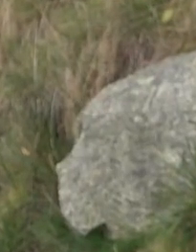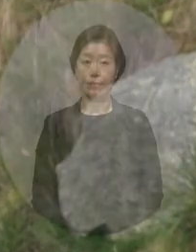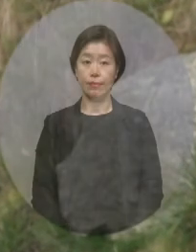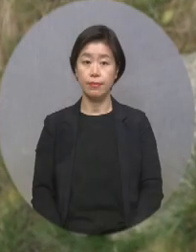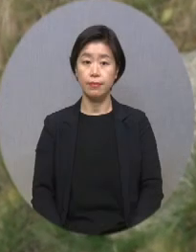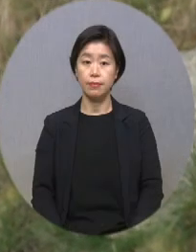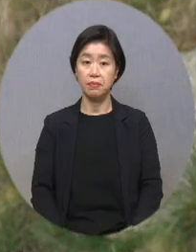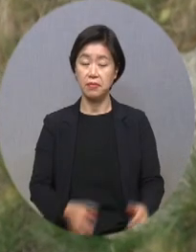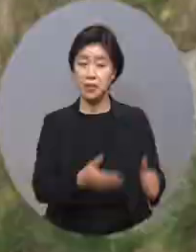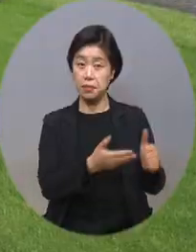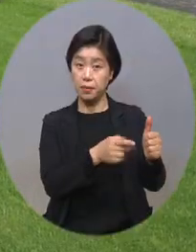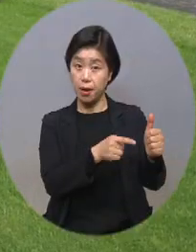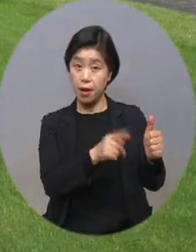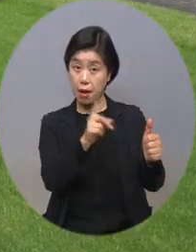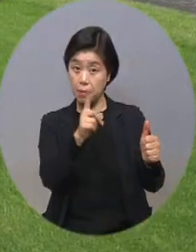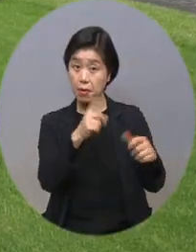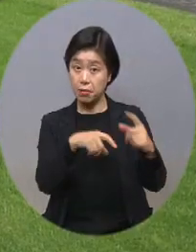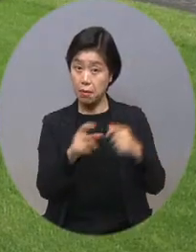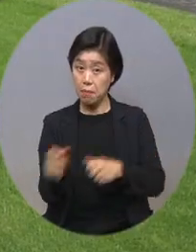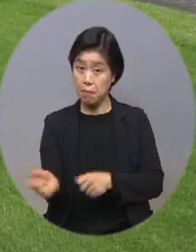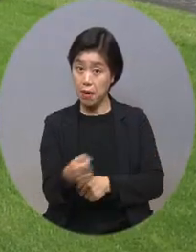영훈이 한 번 더 할까?